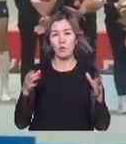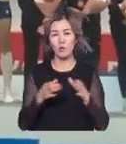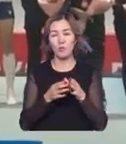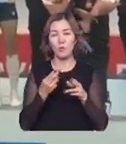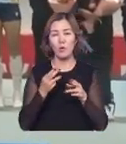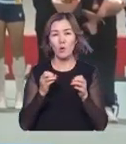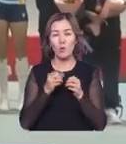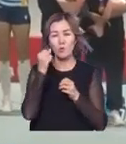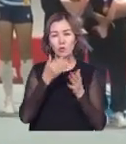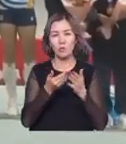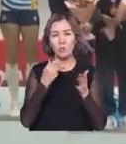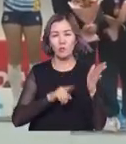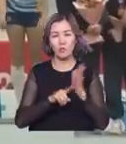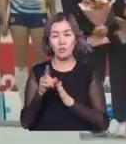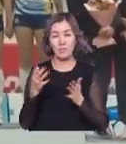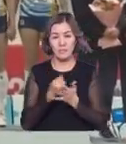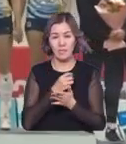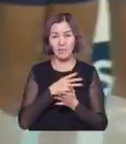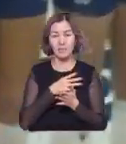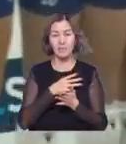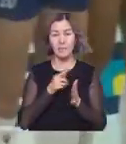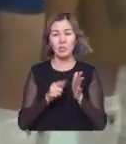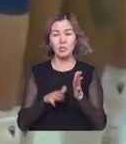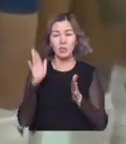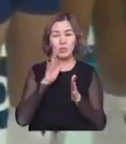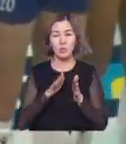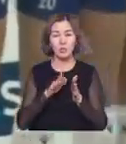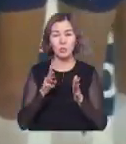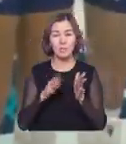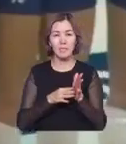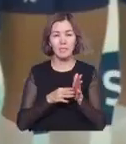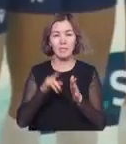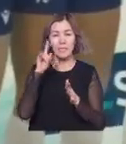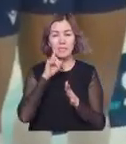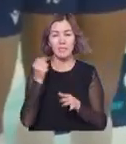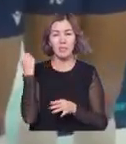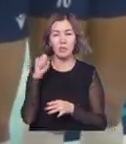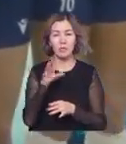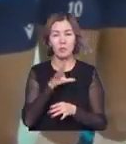атаққа 10 жыл бұрын қол жеткізген еді. Айта кетейік, жетсу командасы 8 дүркін Қазақстан